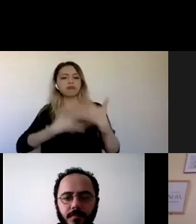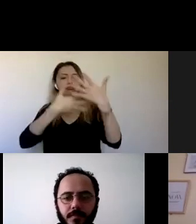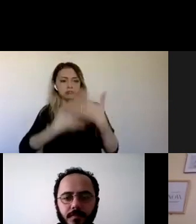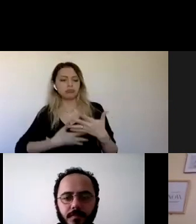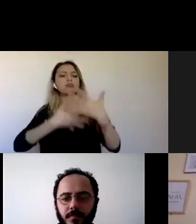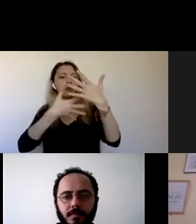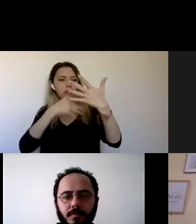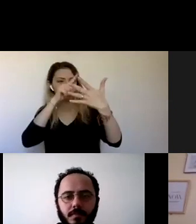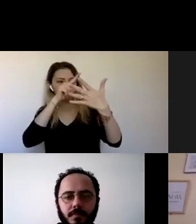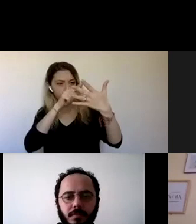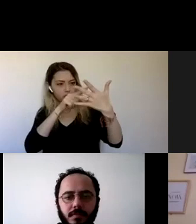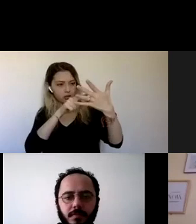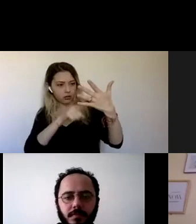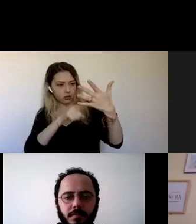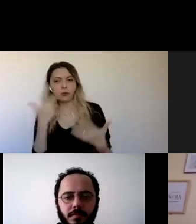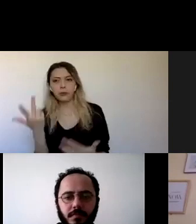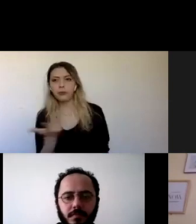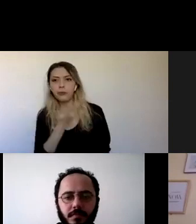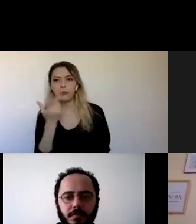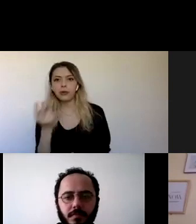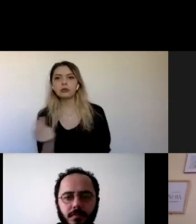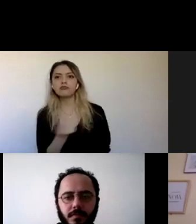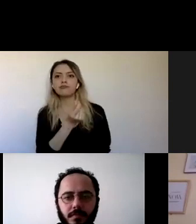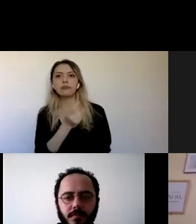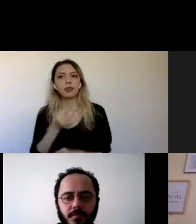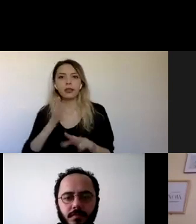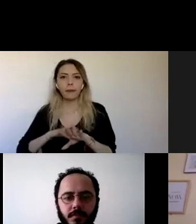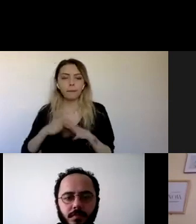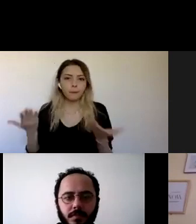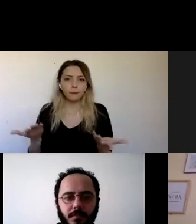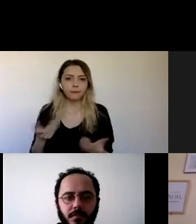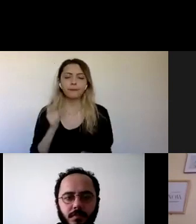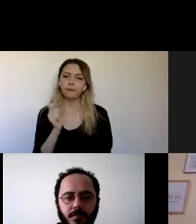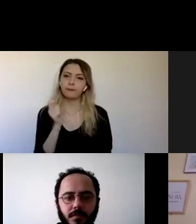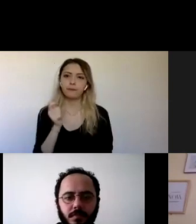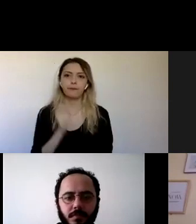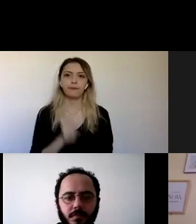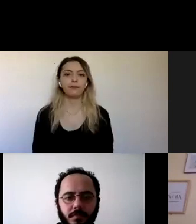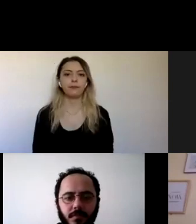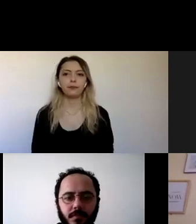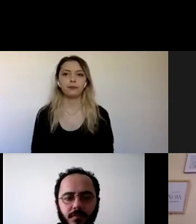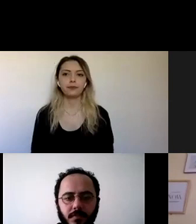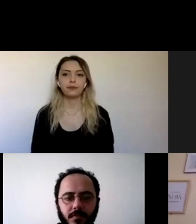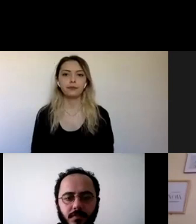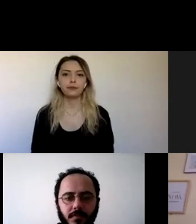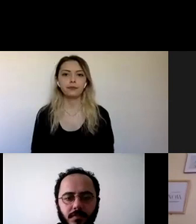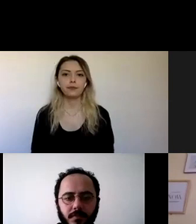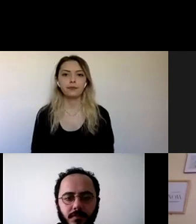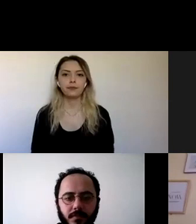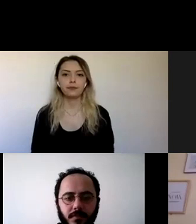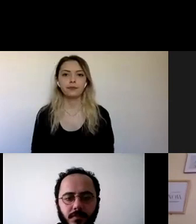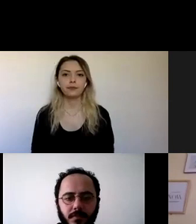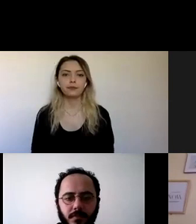bulmak ve takip etmek beni hayatımı zorlaştırırdı. Dolayısıyla çalışma alanınıza göre bir takım listeler yapabilirsiniz. Mesela